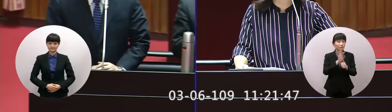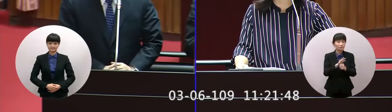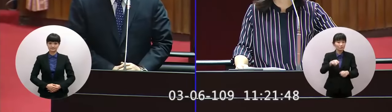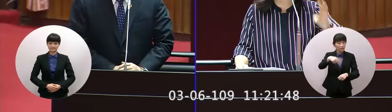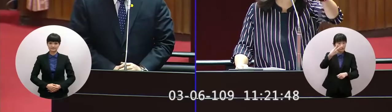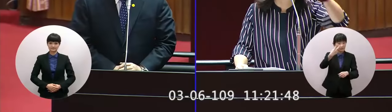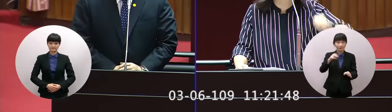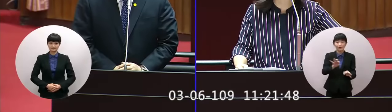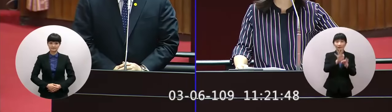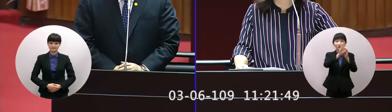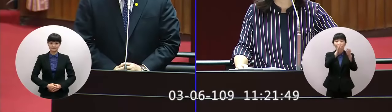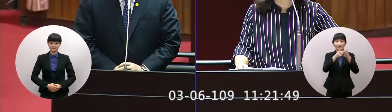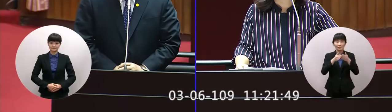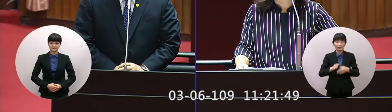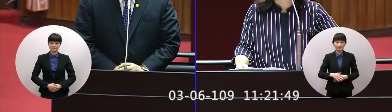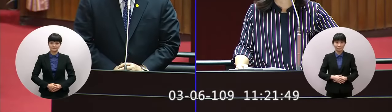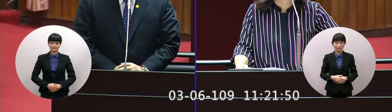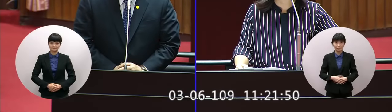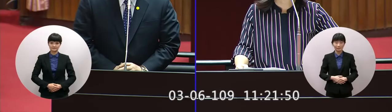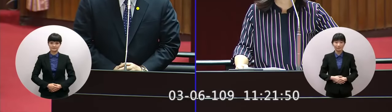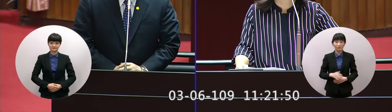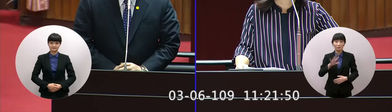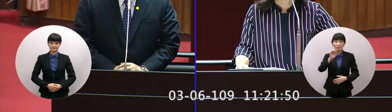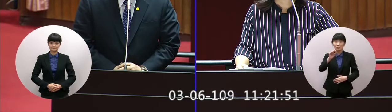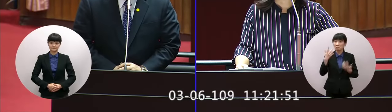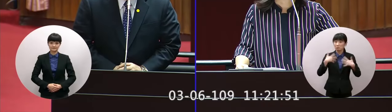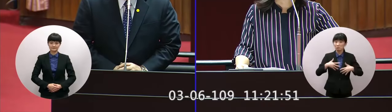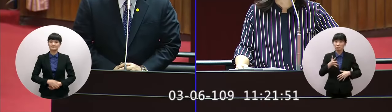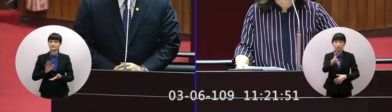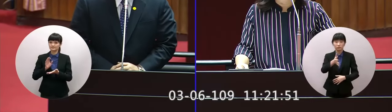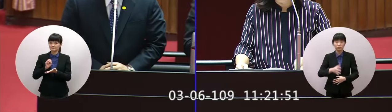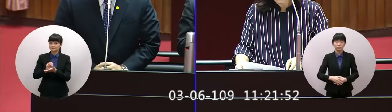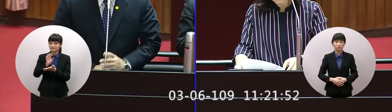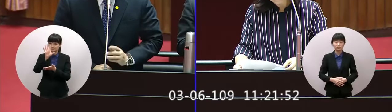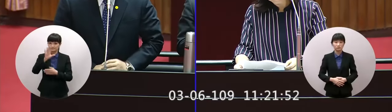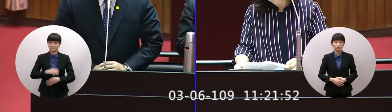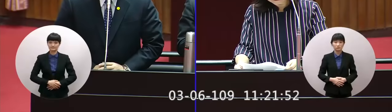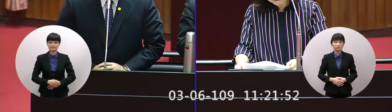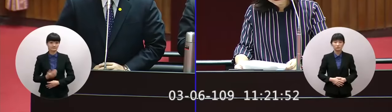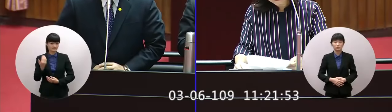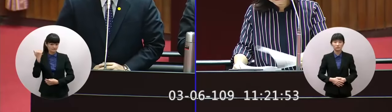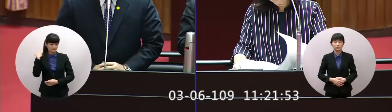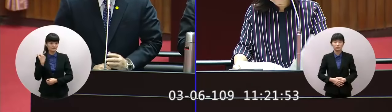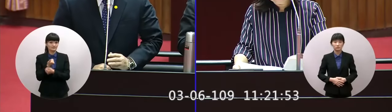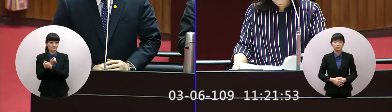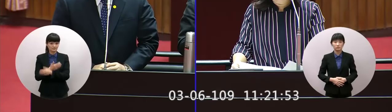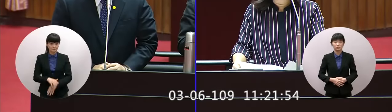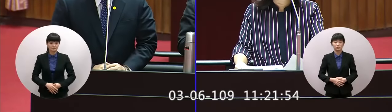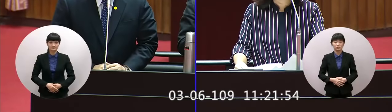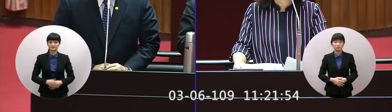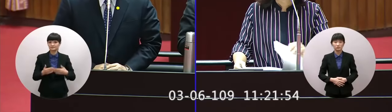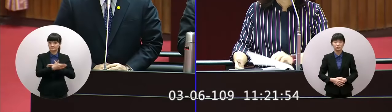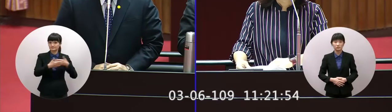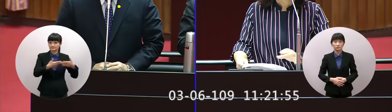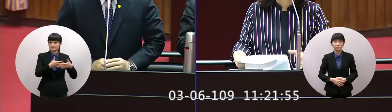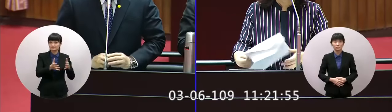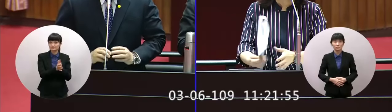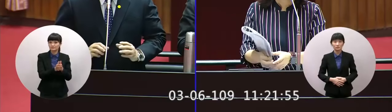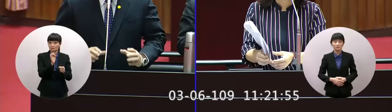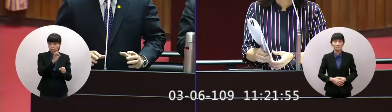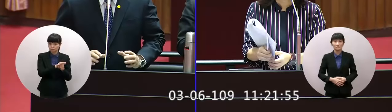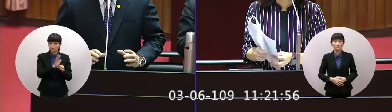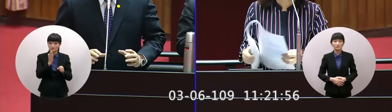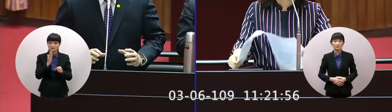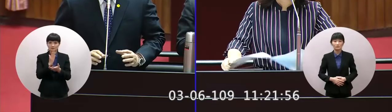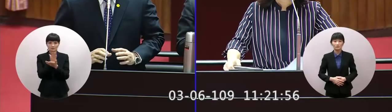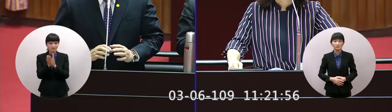建议把它加进来，不要只有四类，有没有问题？ 啊，跟委员报告，以前实施过跟交通的补助，但因为样